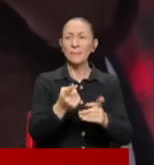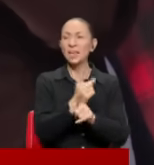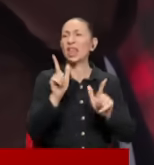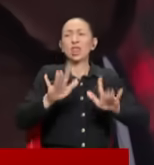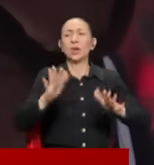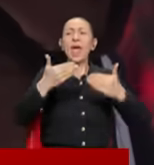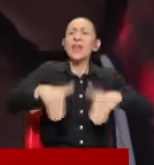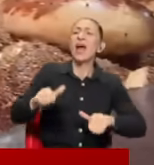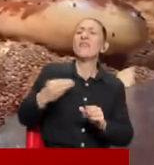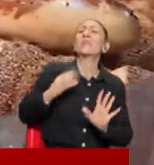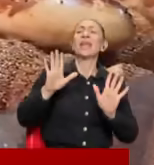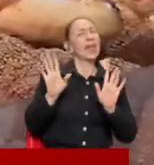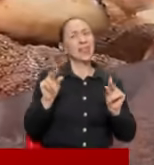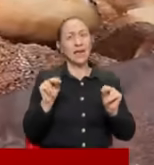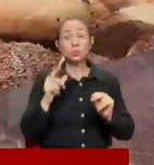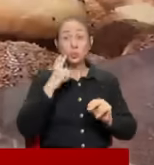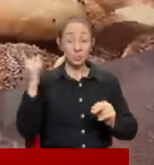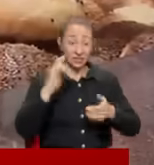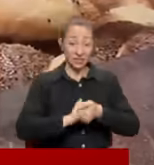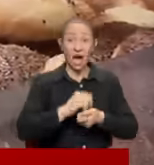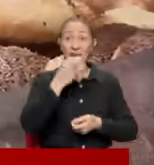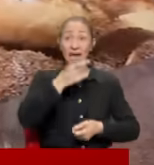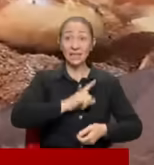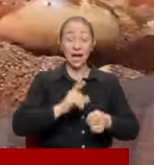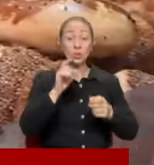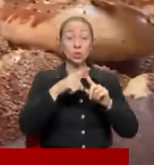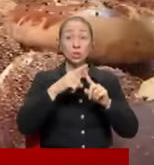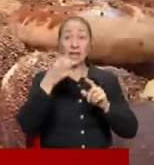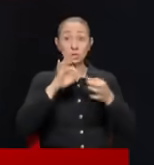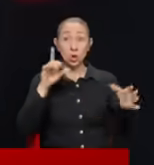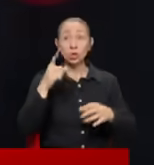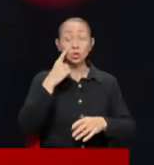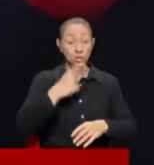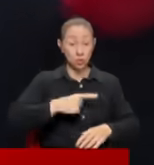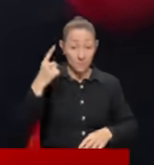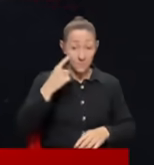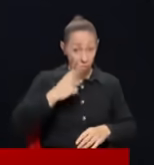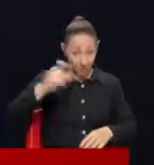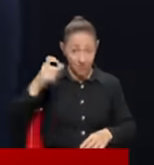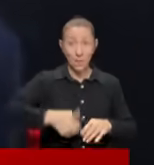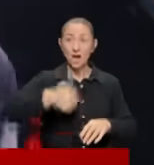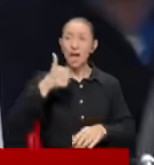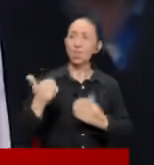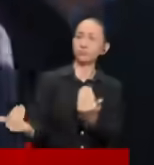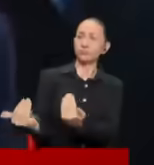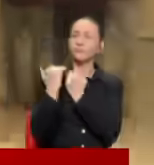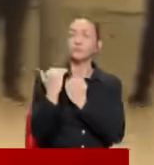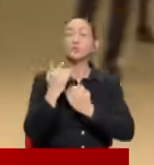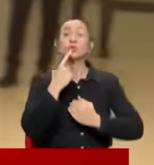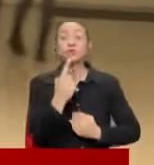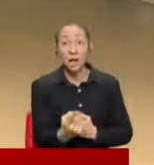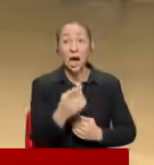yok, engellemesinler yeter. Cumhur İttifakı'nın Ankara adayı Turgut Altınok'un Cumhurbaşkanı ve bakanlardan açık çek aldık